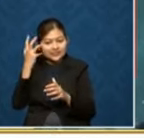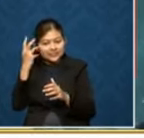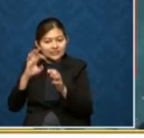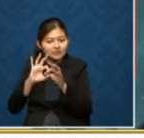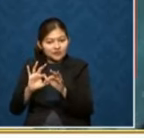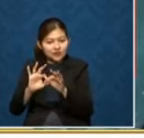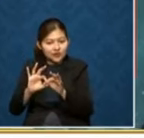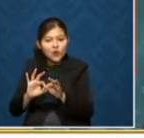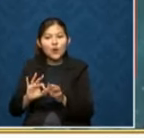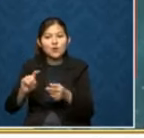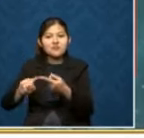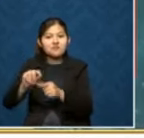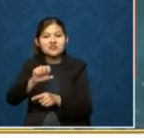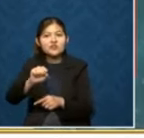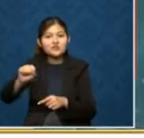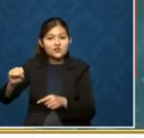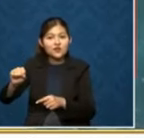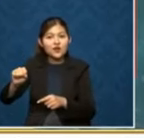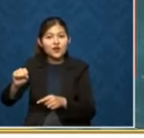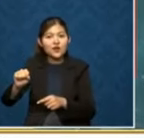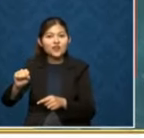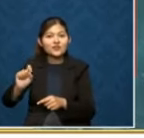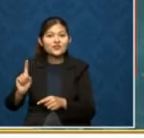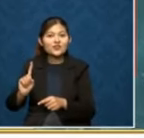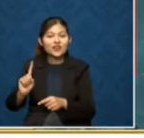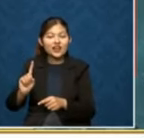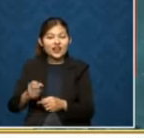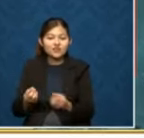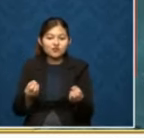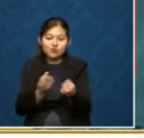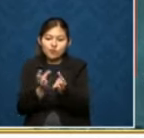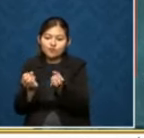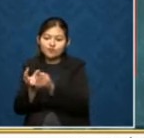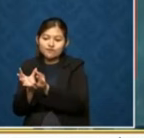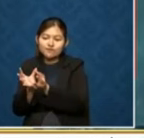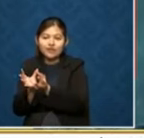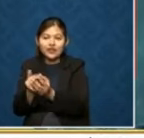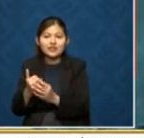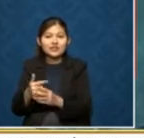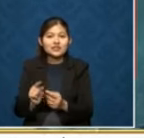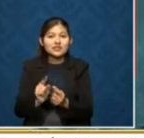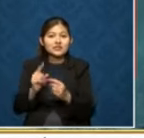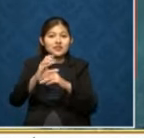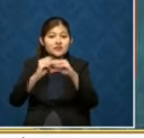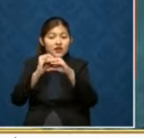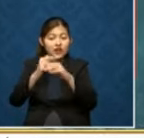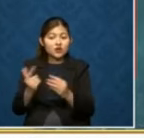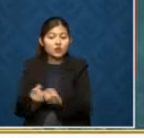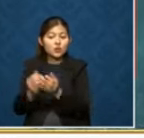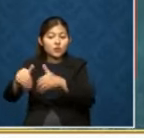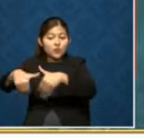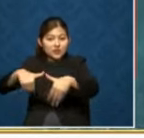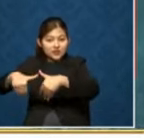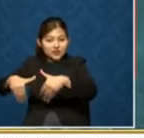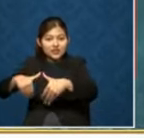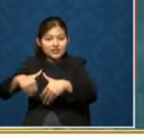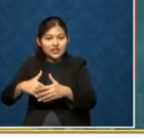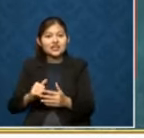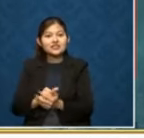ของเพื่อนๆสมาชิกในเรื่องเกี่ยวกับผลกระทบต่างๆที่จะเกิดขึ้นกับพี่น้องประชาชน